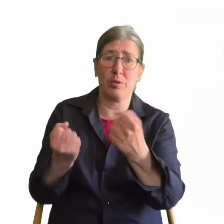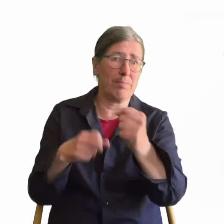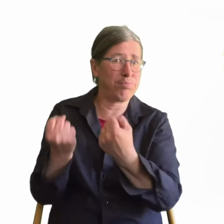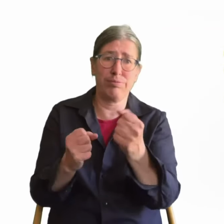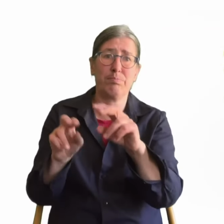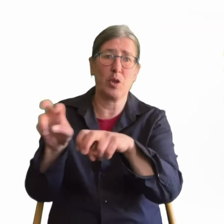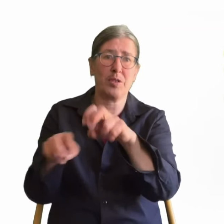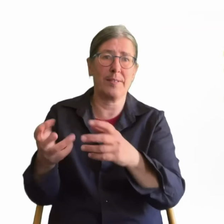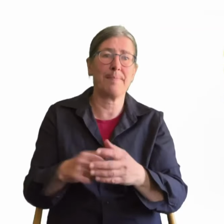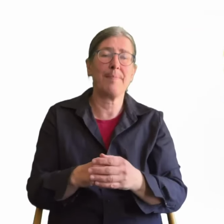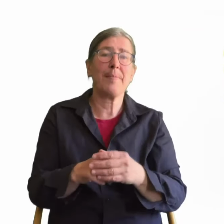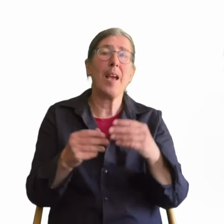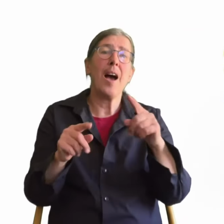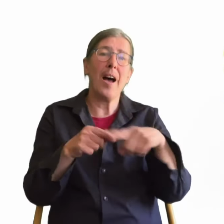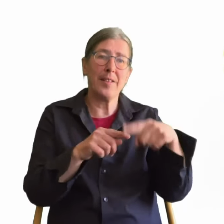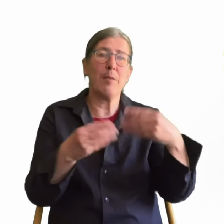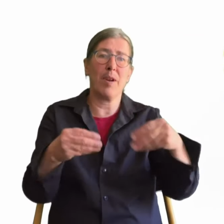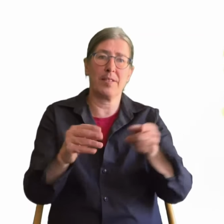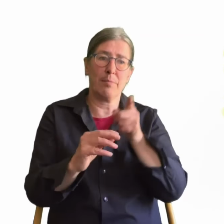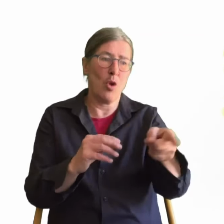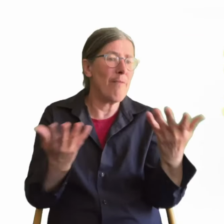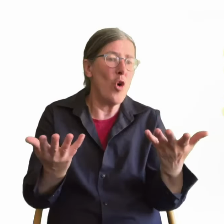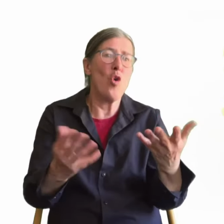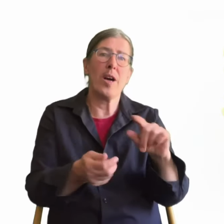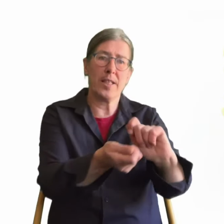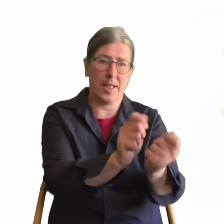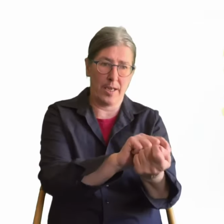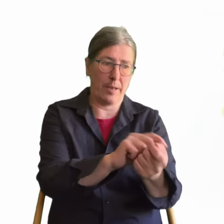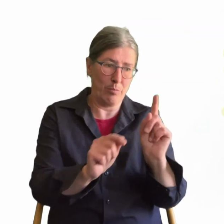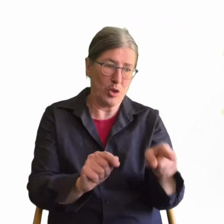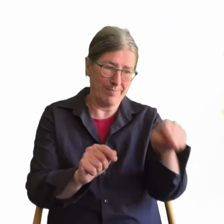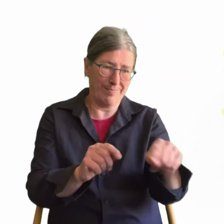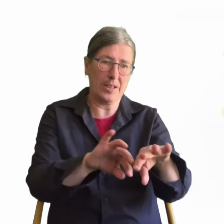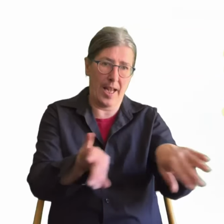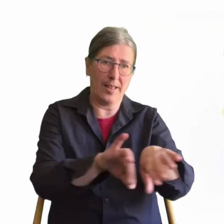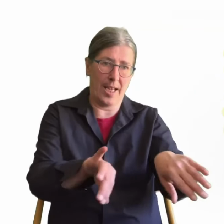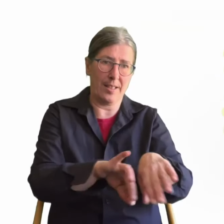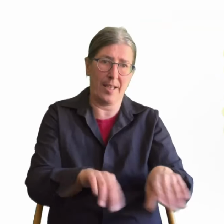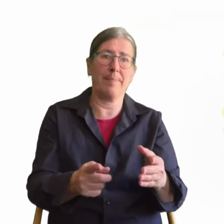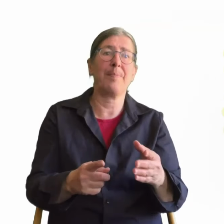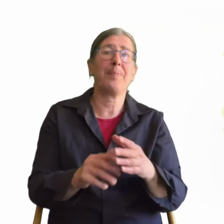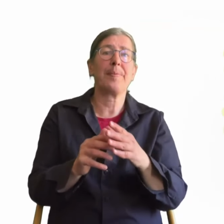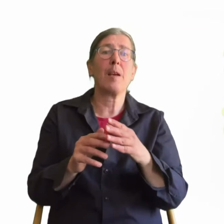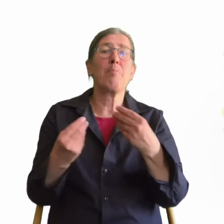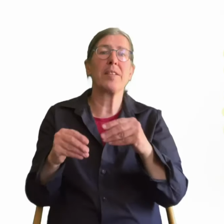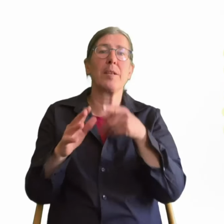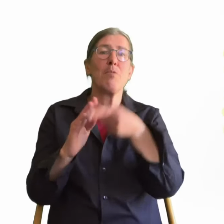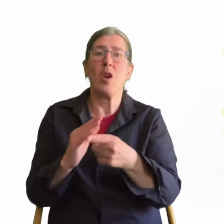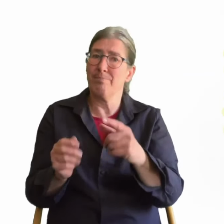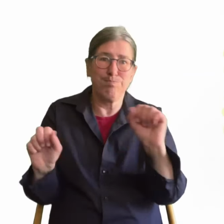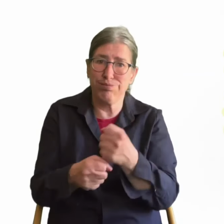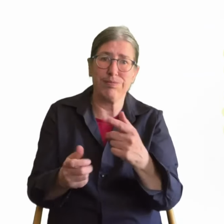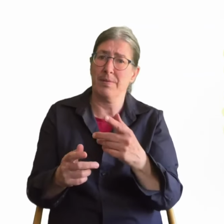Produkten verwenden. Anderer Plastikmüll landet meist vermischt im Recycling und muss dort erst getrennt werden. Ein großer Teil des Plastikmülls